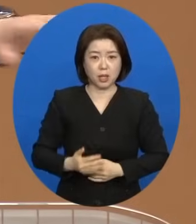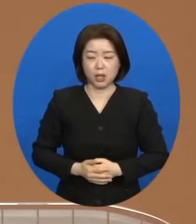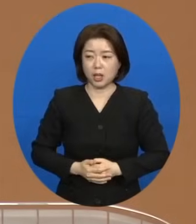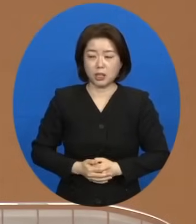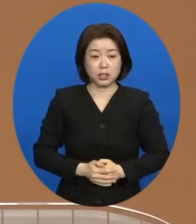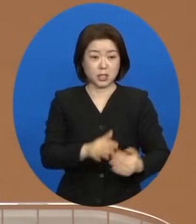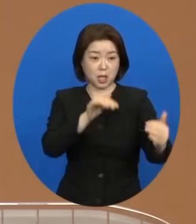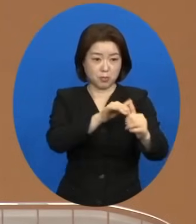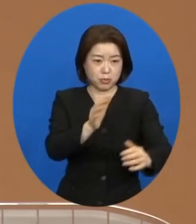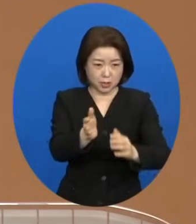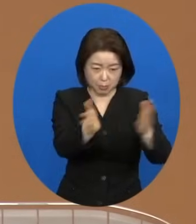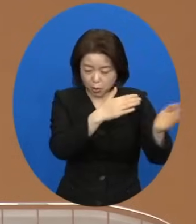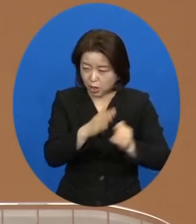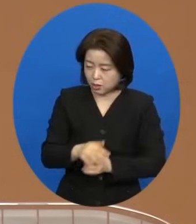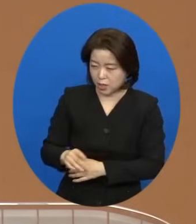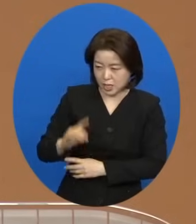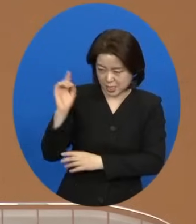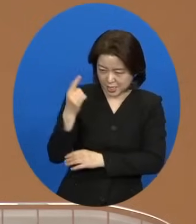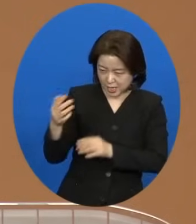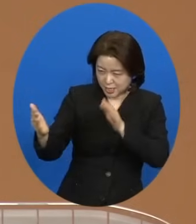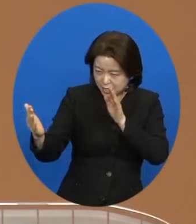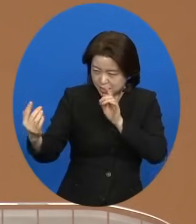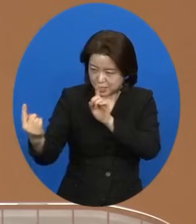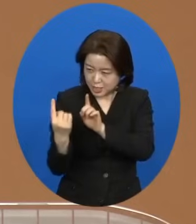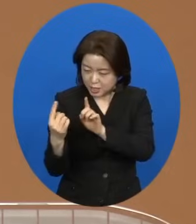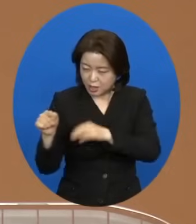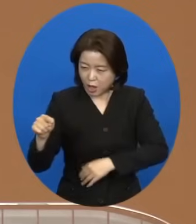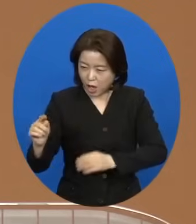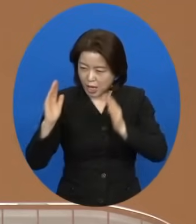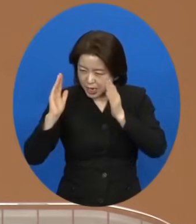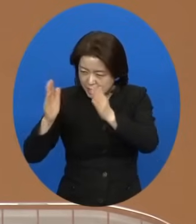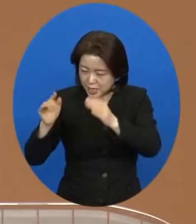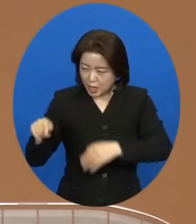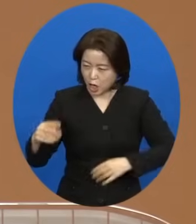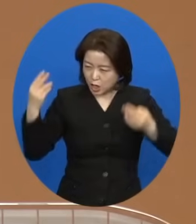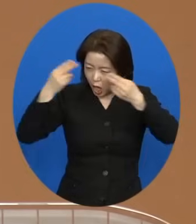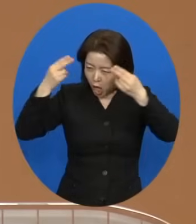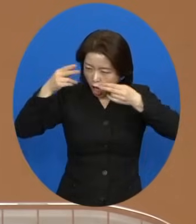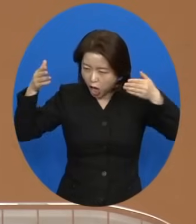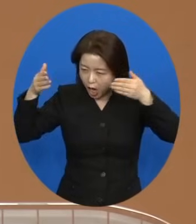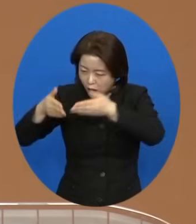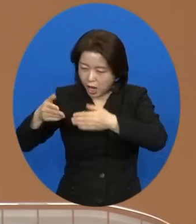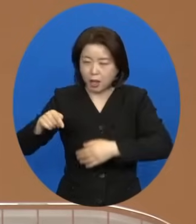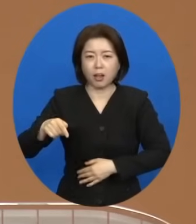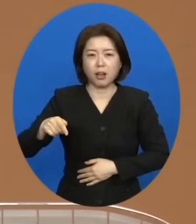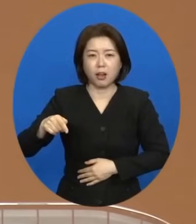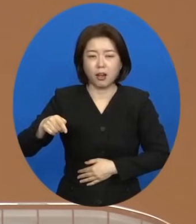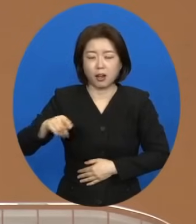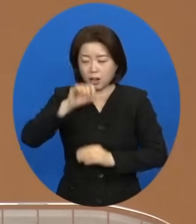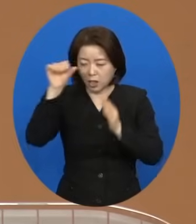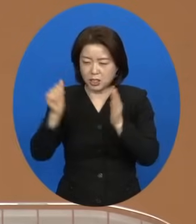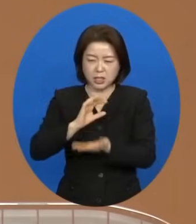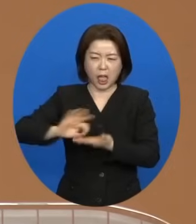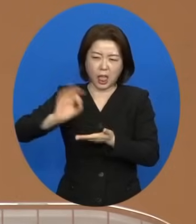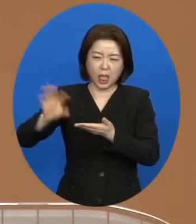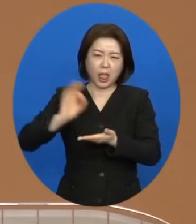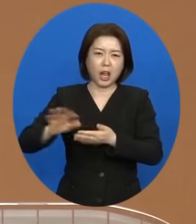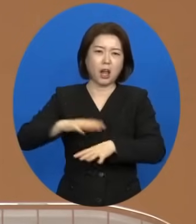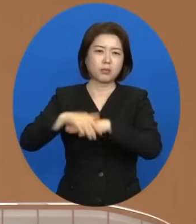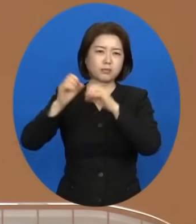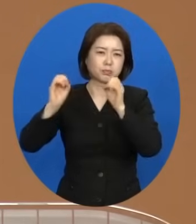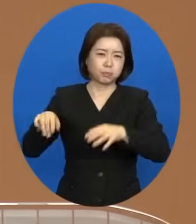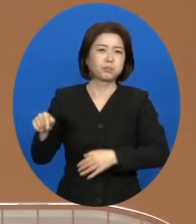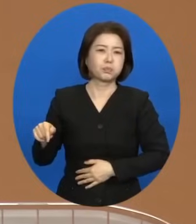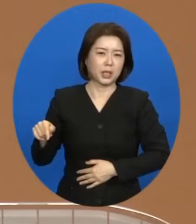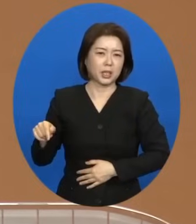제쳐 놓고 지금 다윗이 문제 놓고 내내 인생을 거기 허비하다 마치게 되는 거예요 시기심은